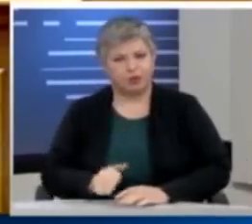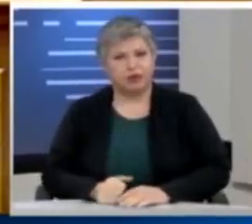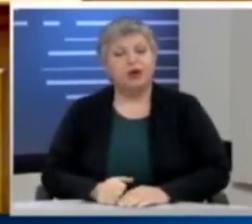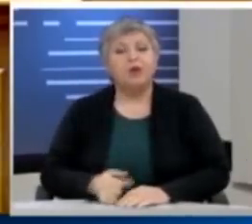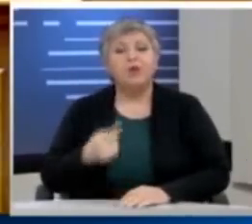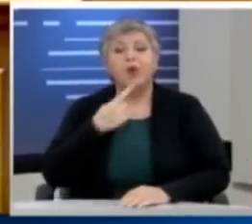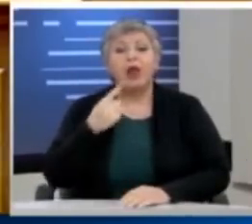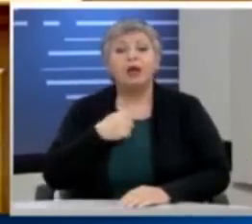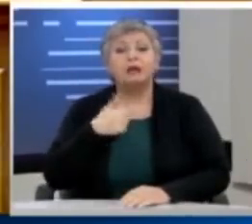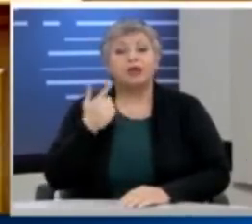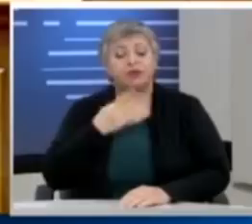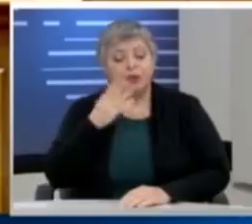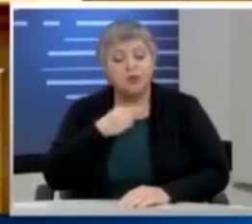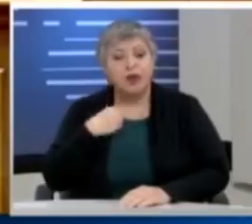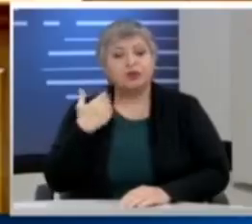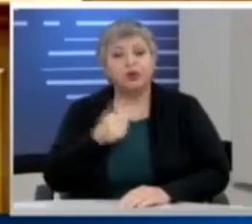του 2015.